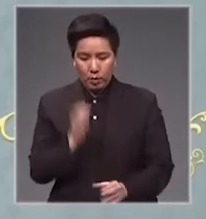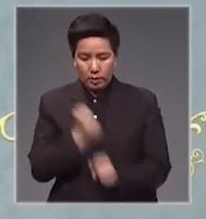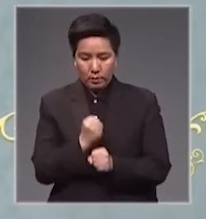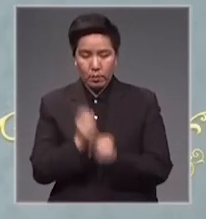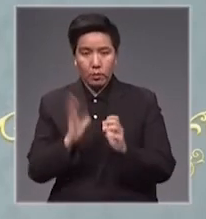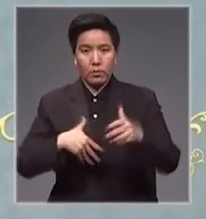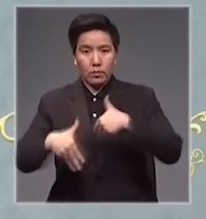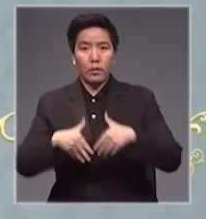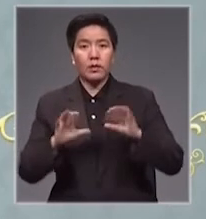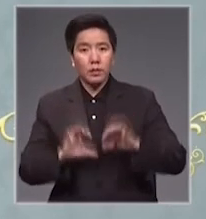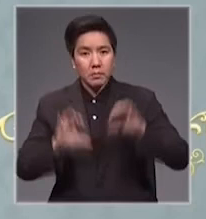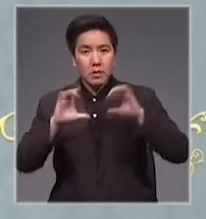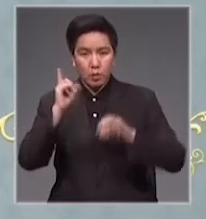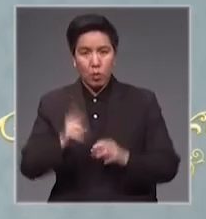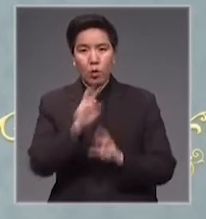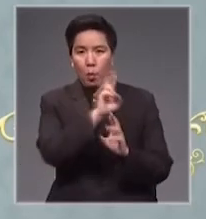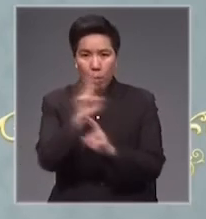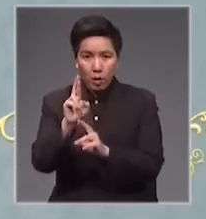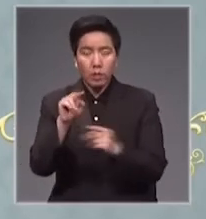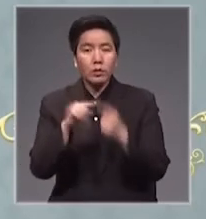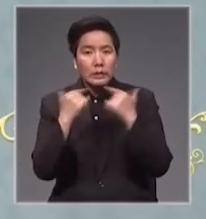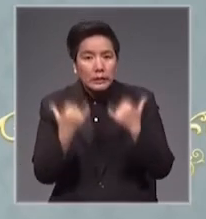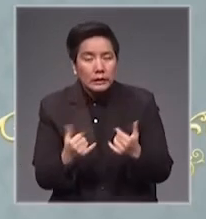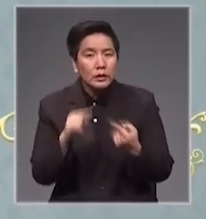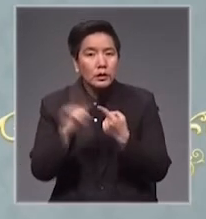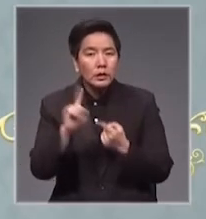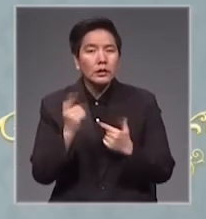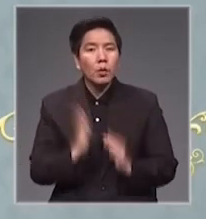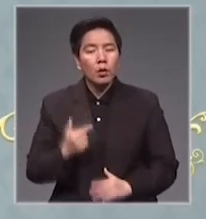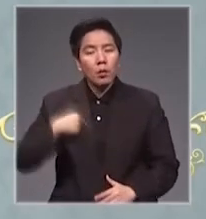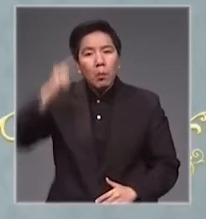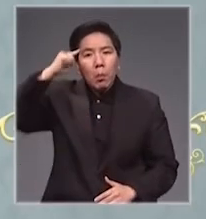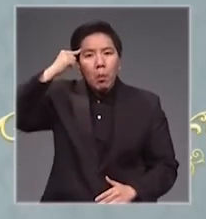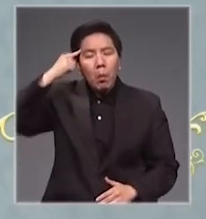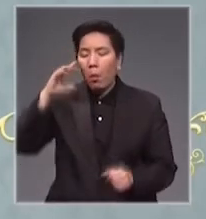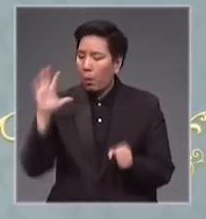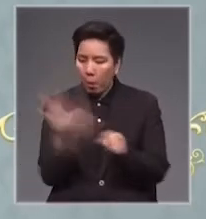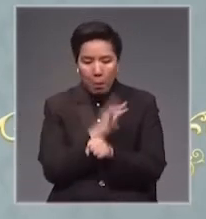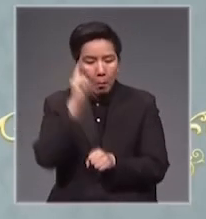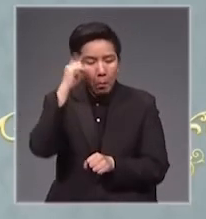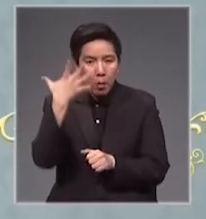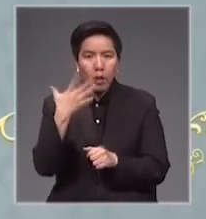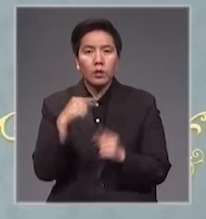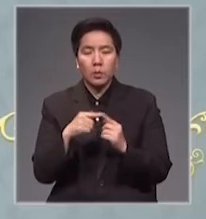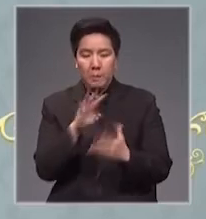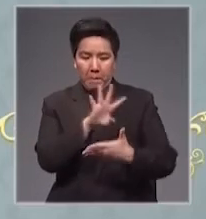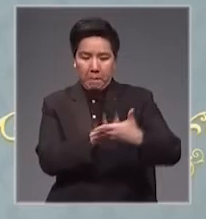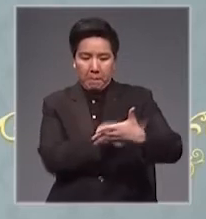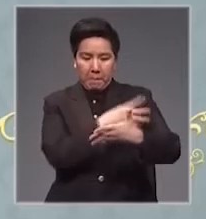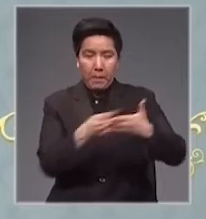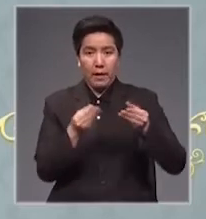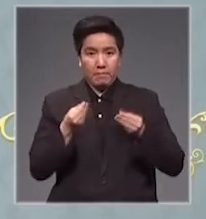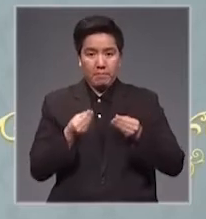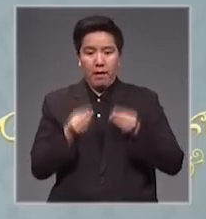าลสาเหตุสำคัญก็เกิดจากการขาดความรอบรู้ประสิทธิภาพจากนโยบายขับเคลื่อนสู่ผู้ปฏิบัติและสังคม